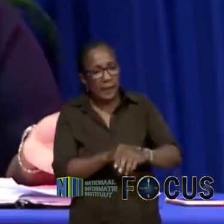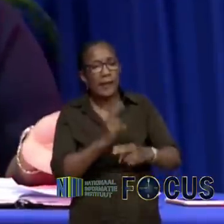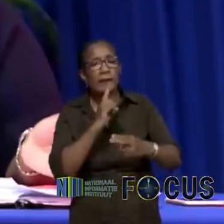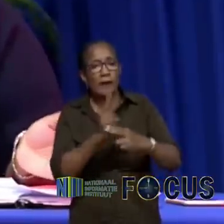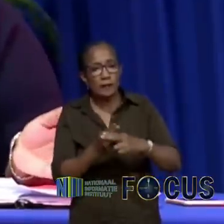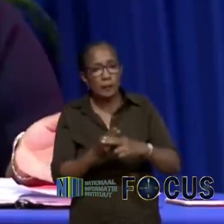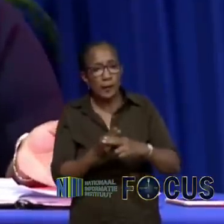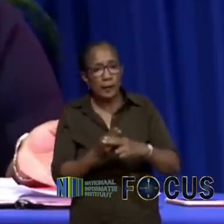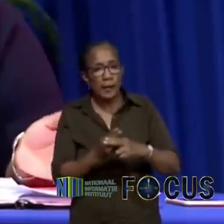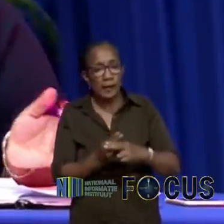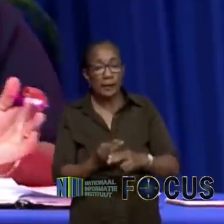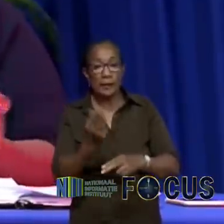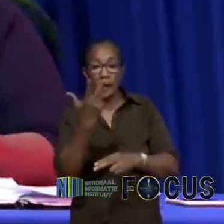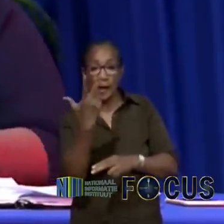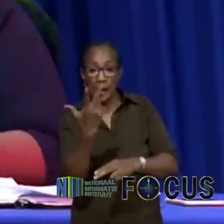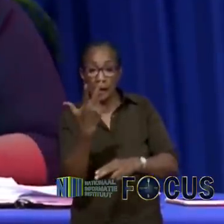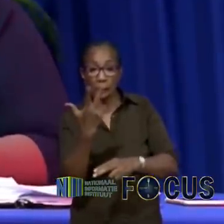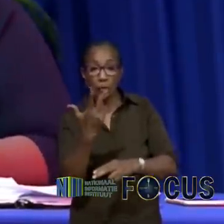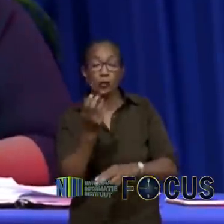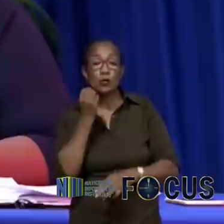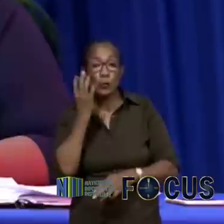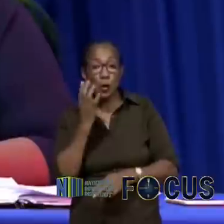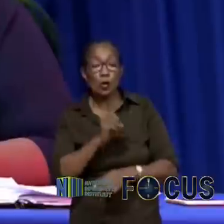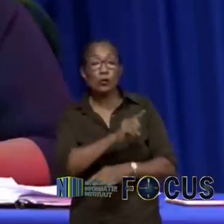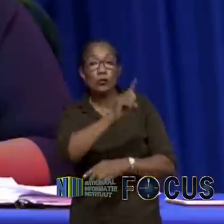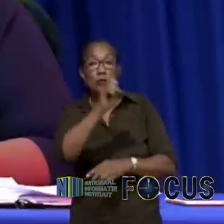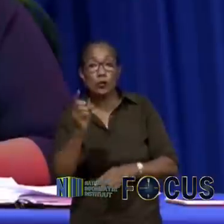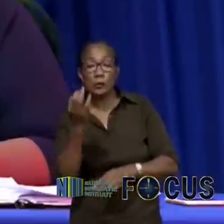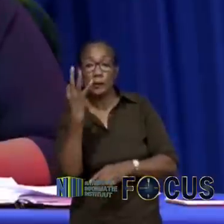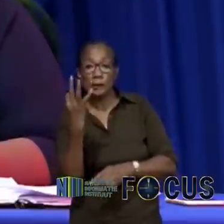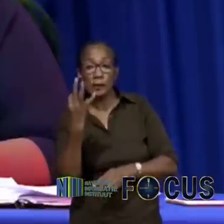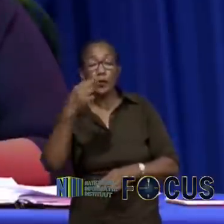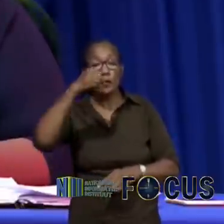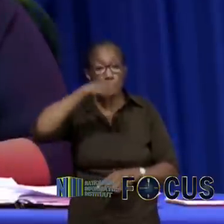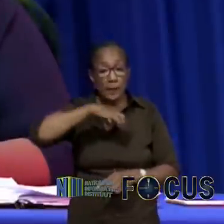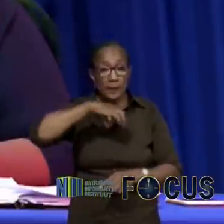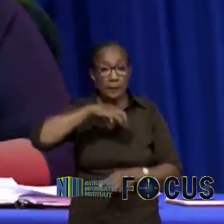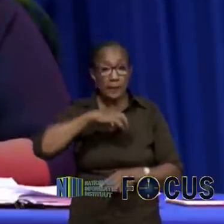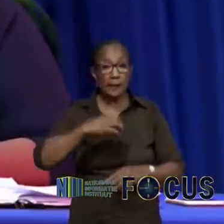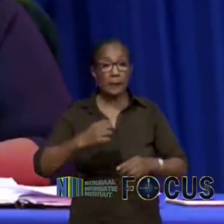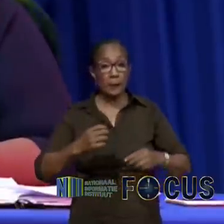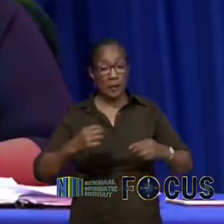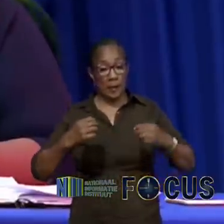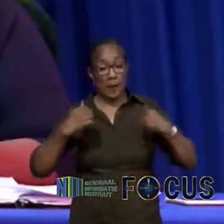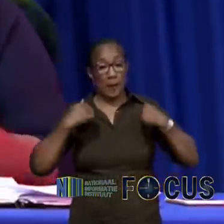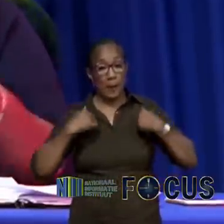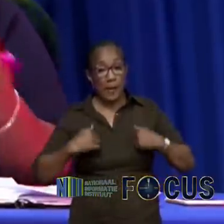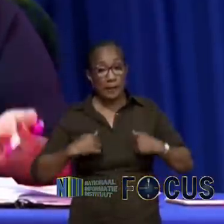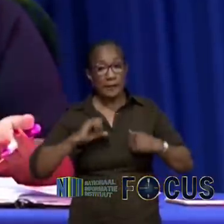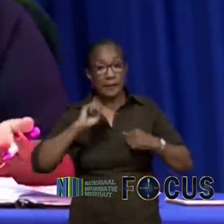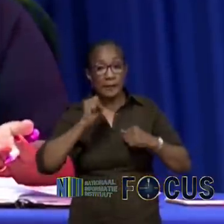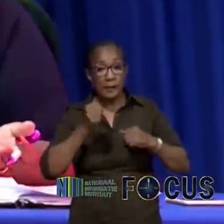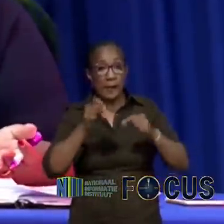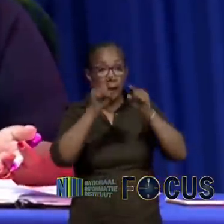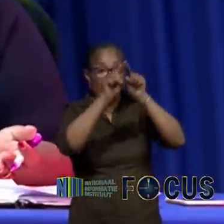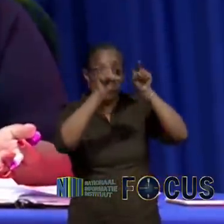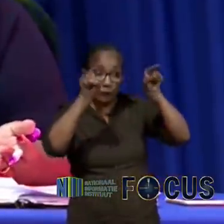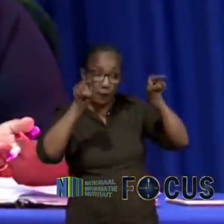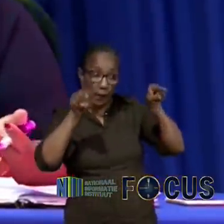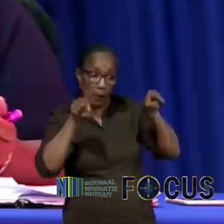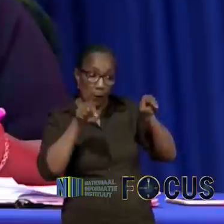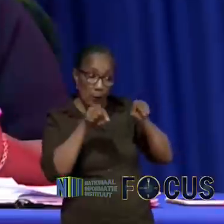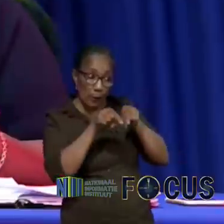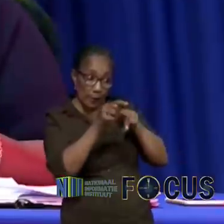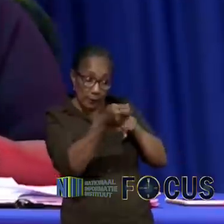van 8 uur 's morgens tot 3 uur in de middag, waarbij de consument via een window inkopen kunnen